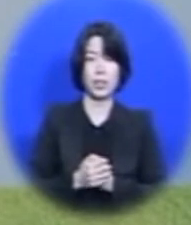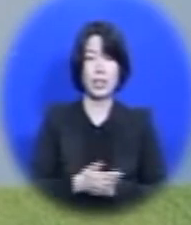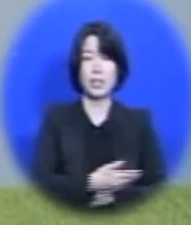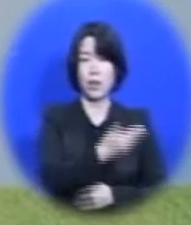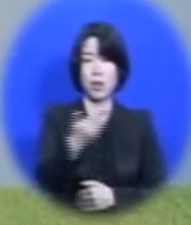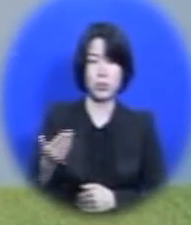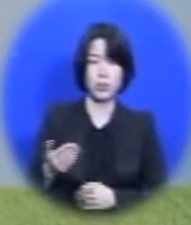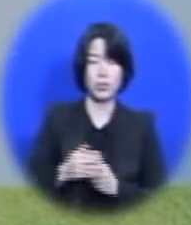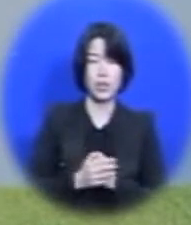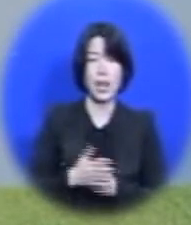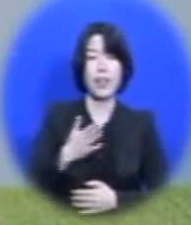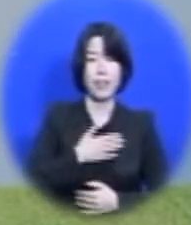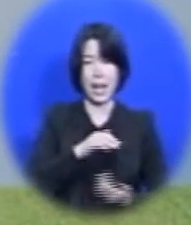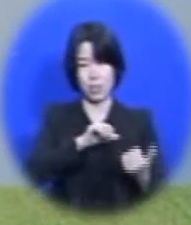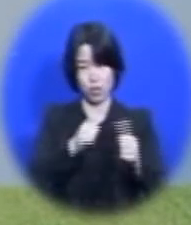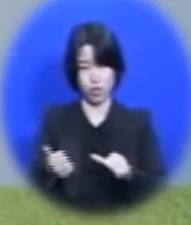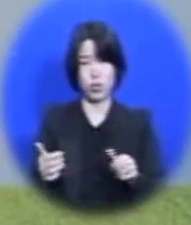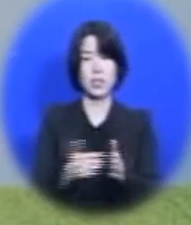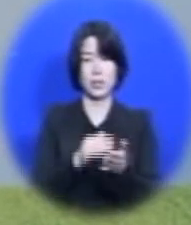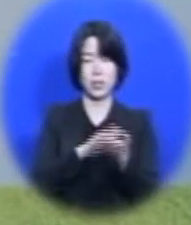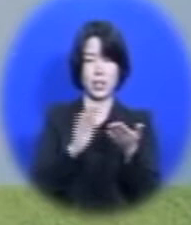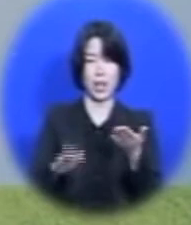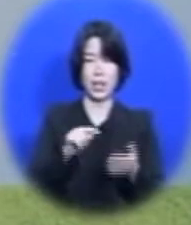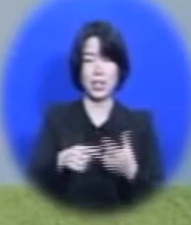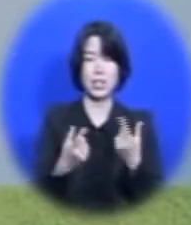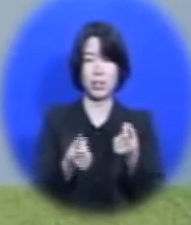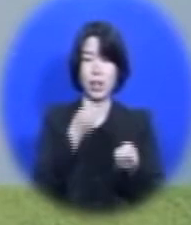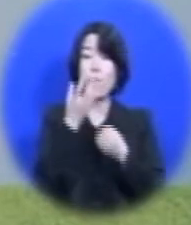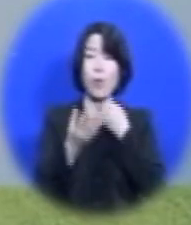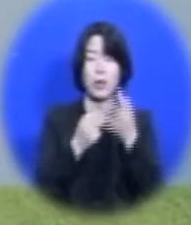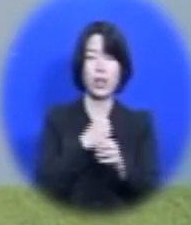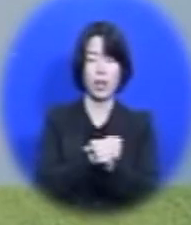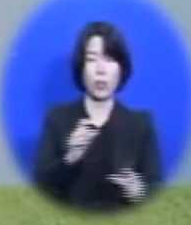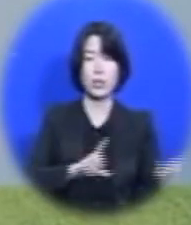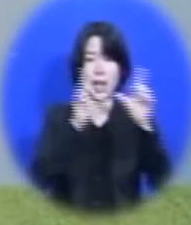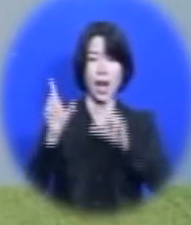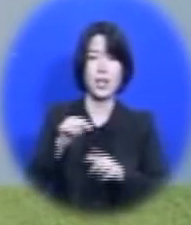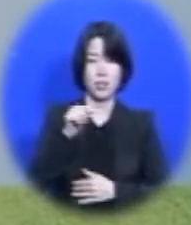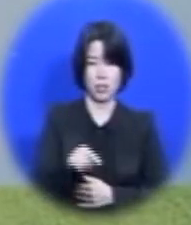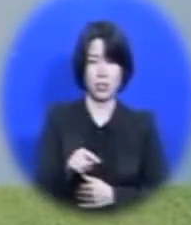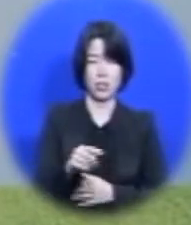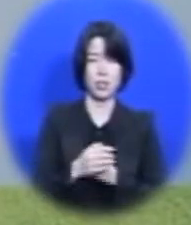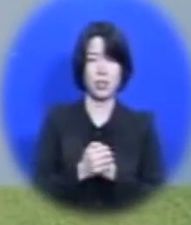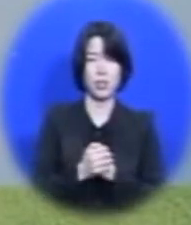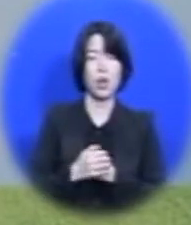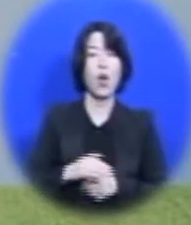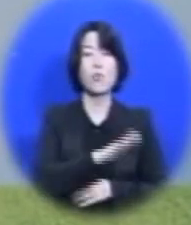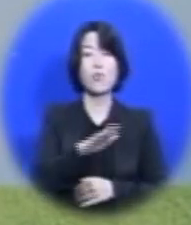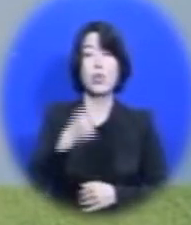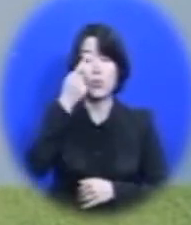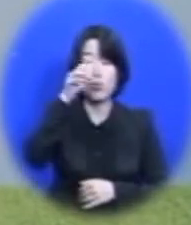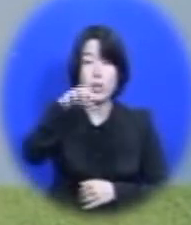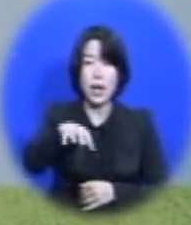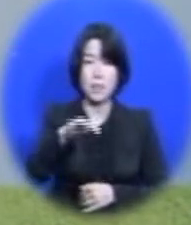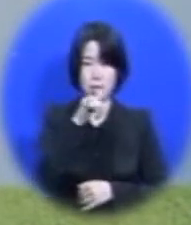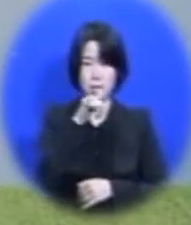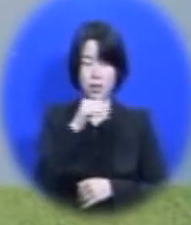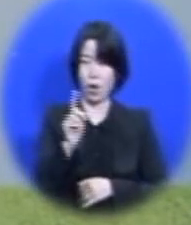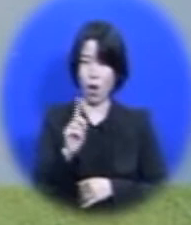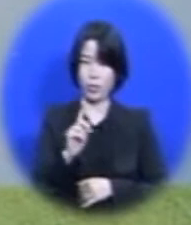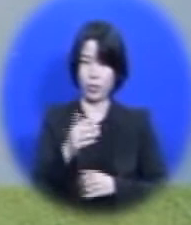여러분, 나는 죽었습니다 이렇게 고백하고 사는 것은 우리 눈앞에 있는